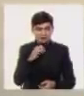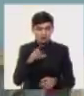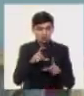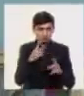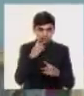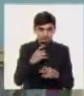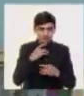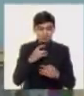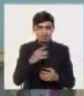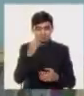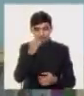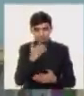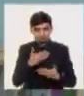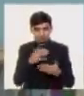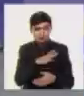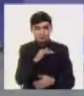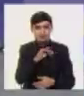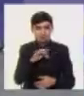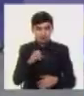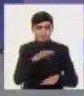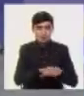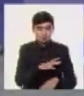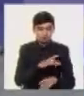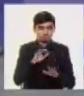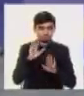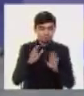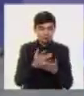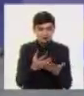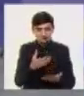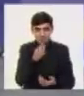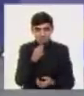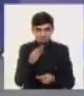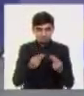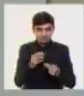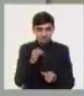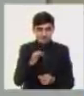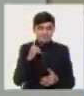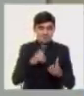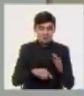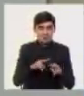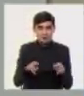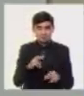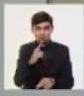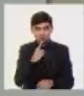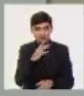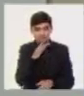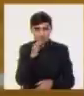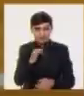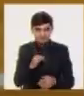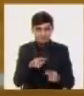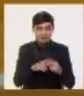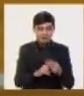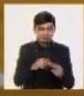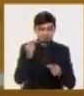свою благодарность Форте Банку за возможность показать широкой аудитории свои произведения. И верят, что в такие сложные моменты частичка